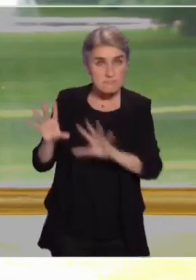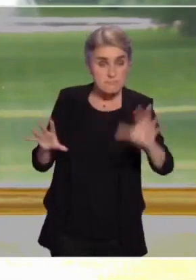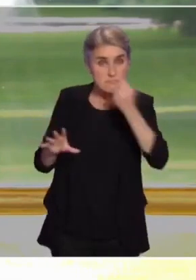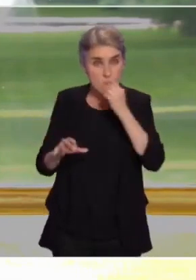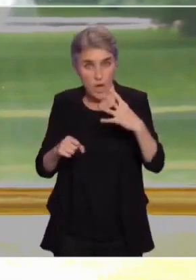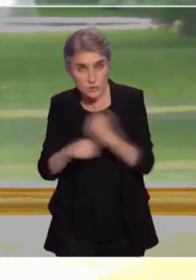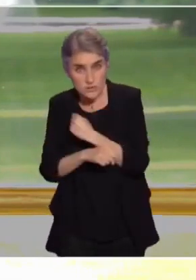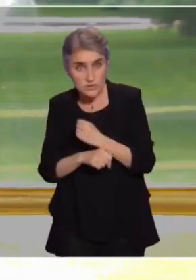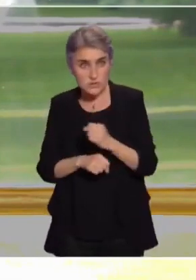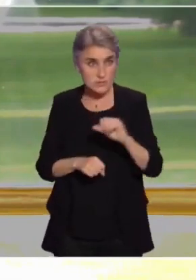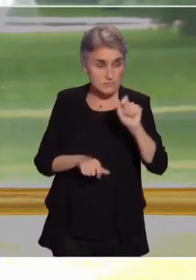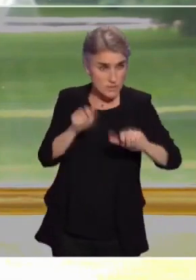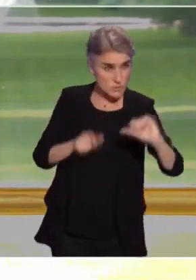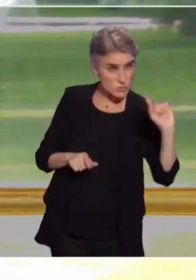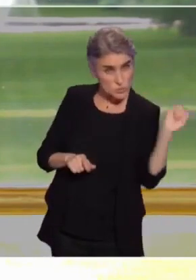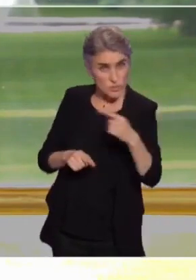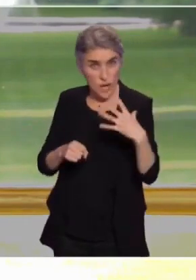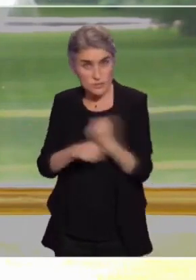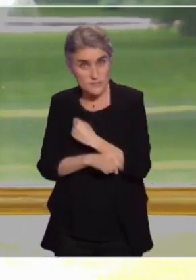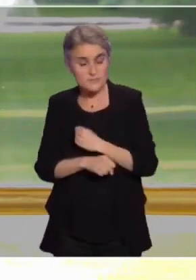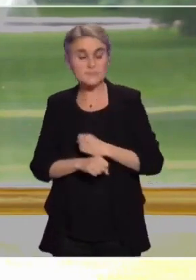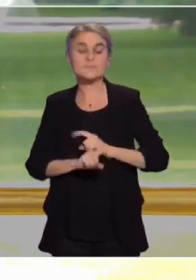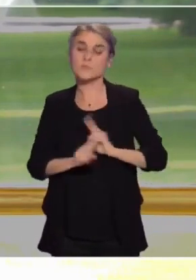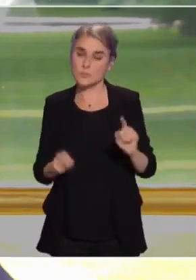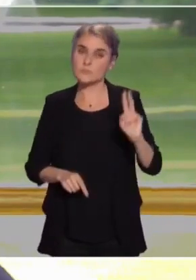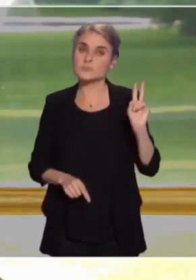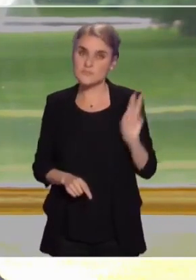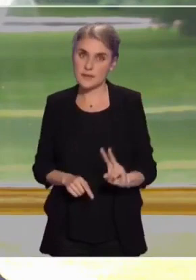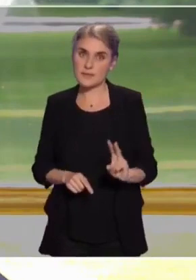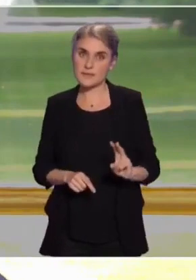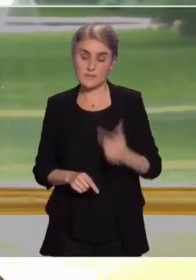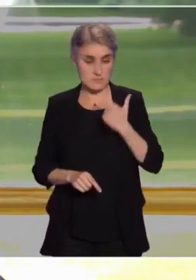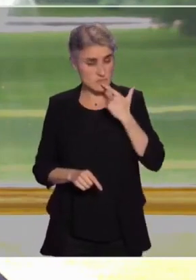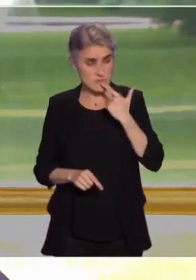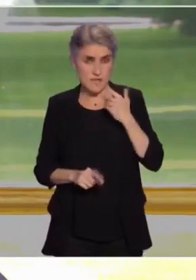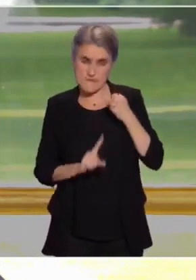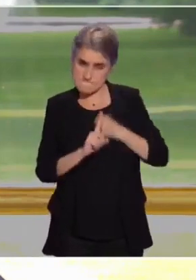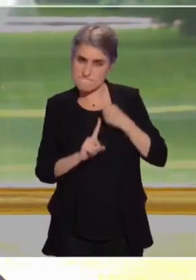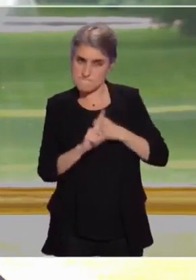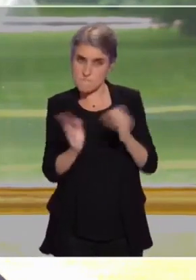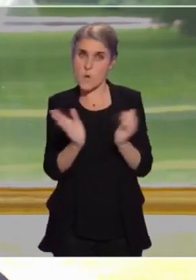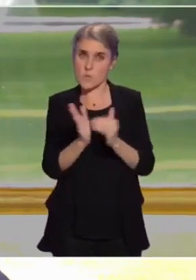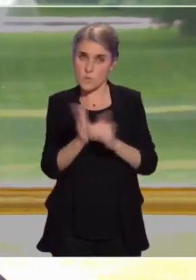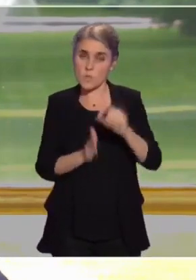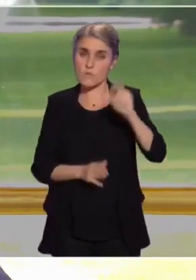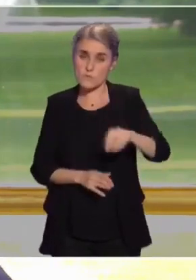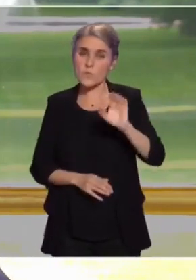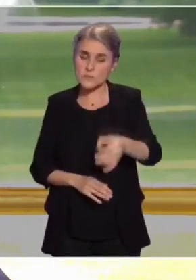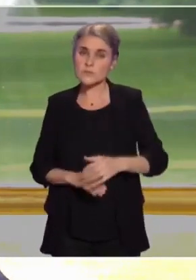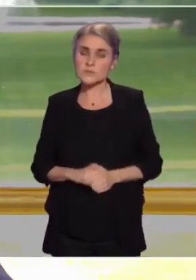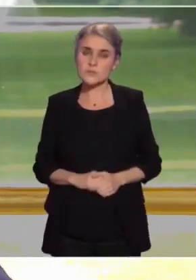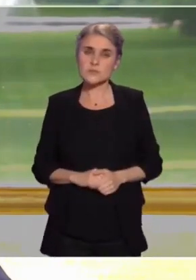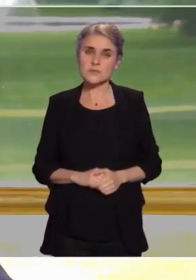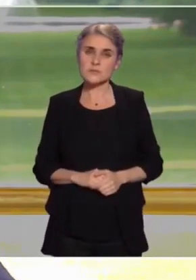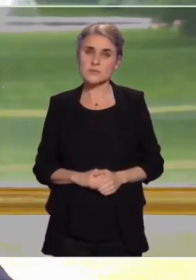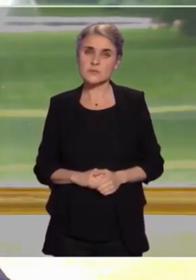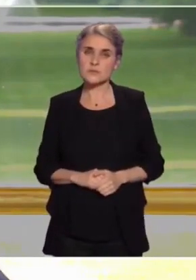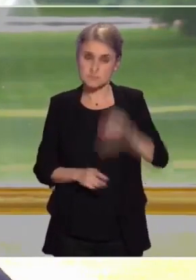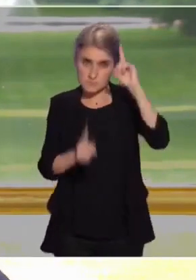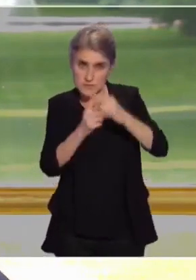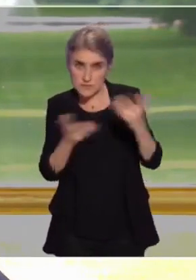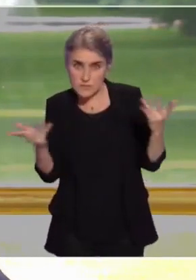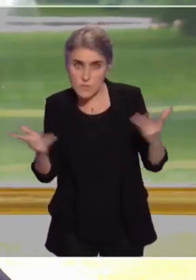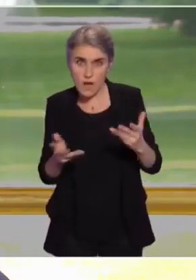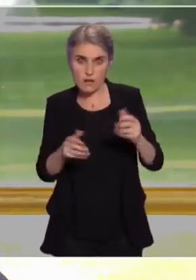non notre combat doit donc se poursuivre s'intensifier pour permettre d'obtenir les